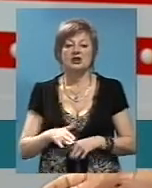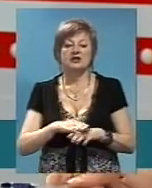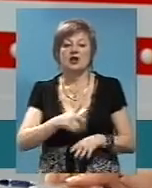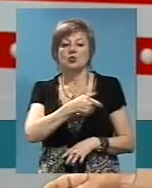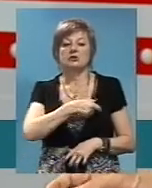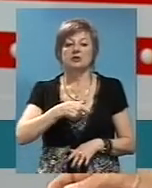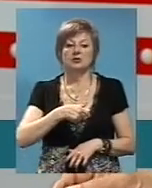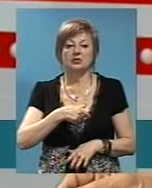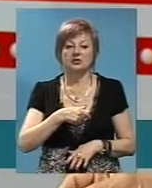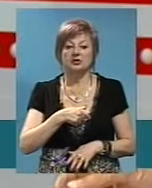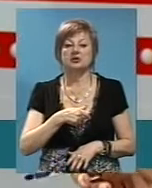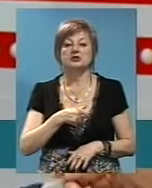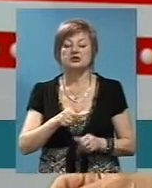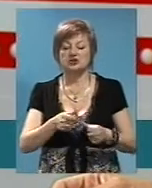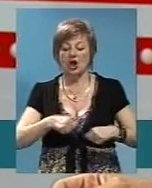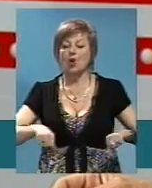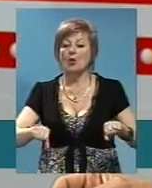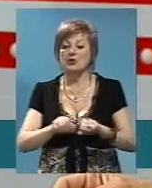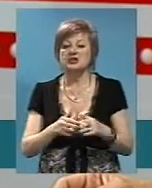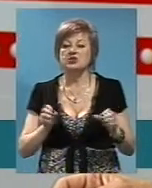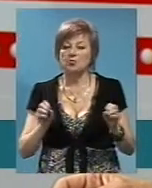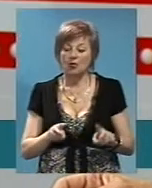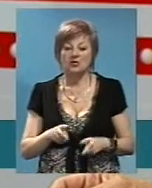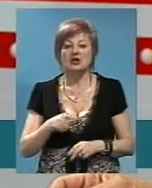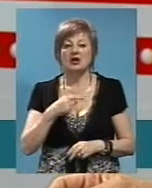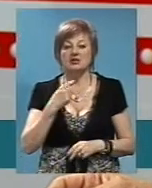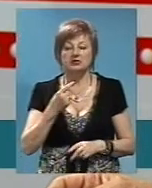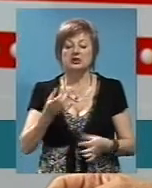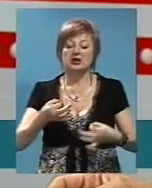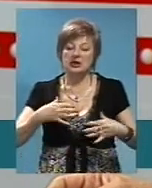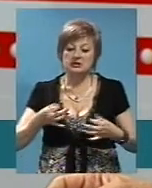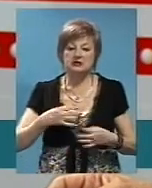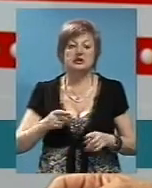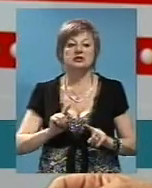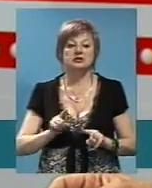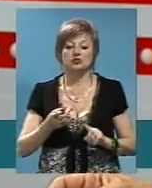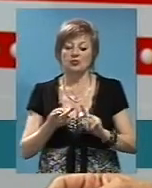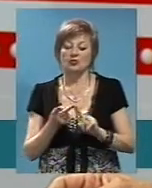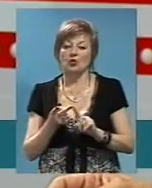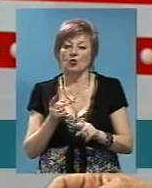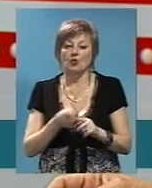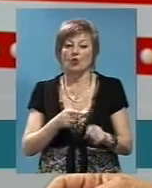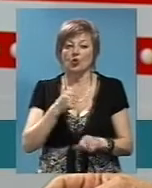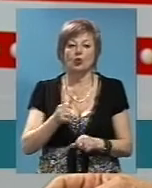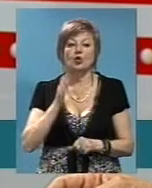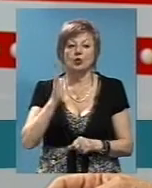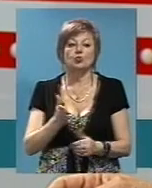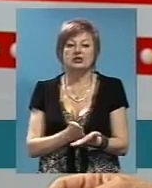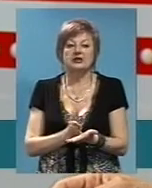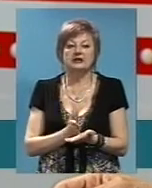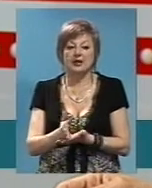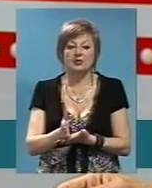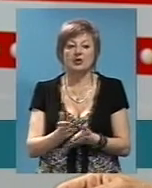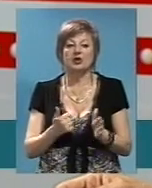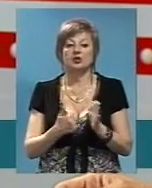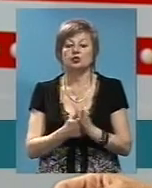депутат, голова підкомісії профільної, яка доповіла нам, що все-таки в другому півріччі будуть направлені до